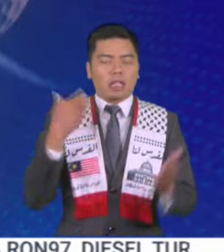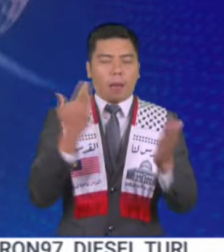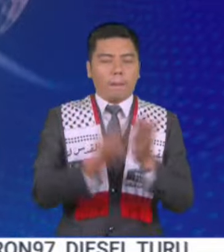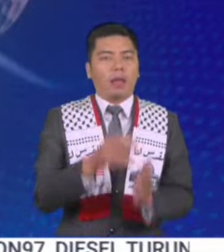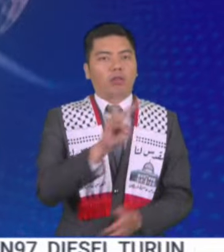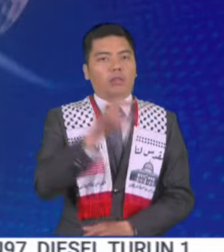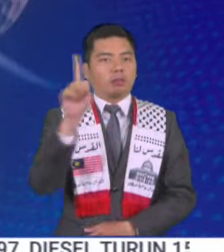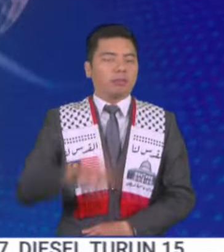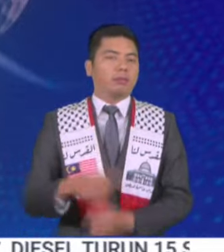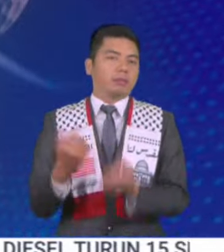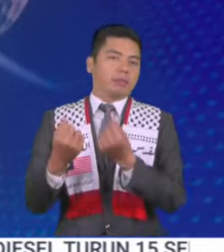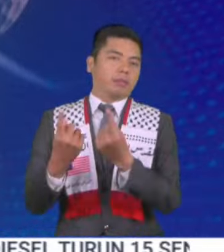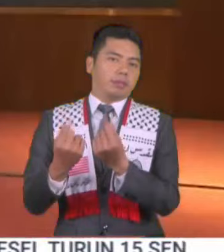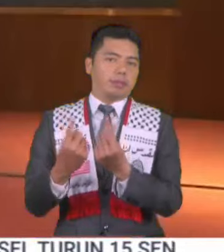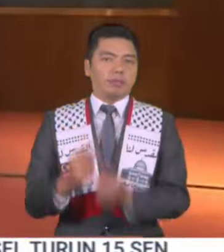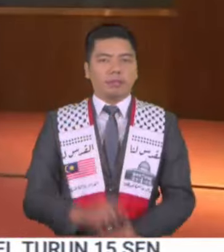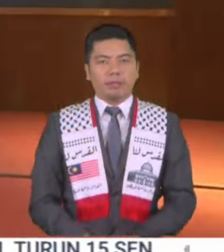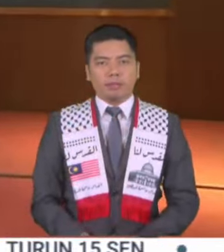November depan.